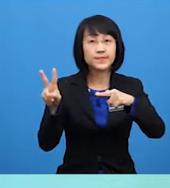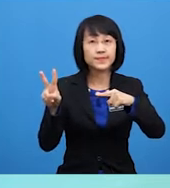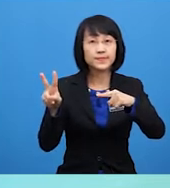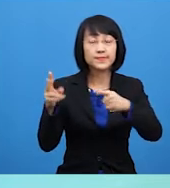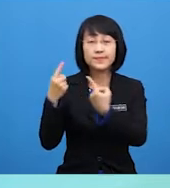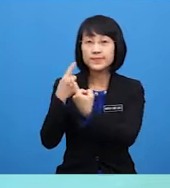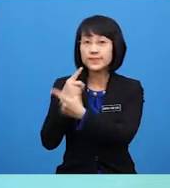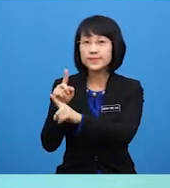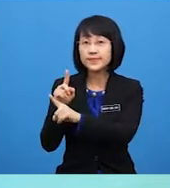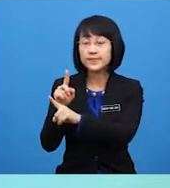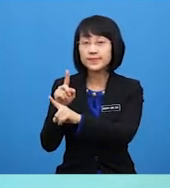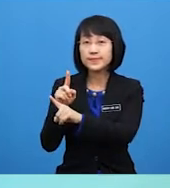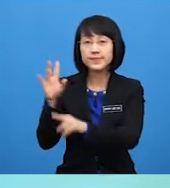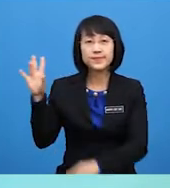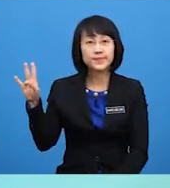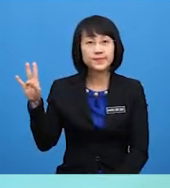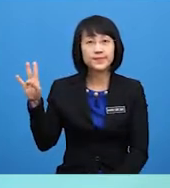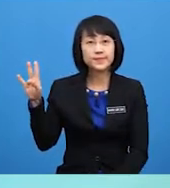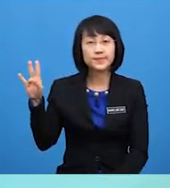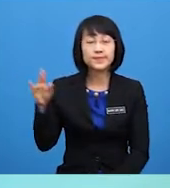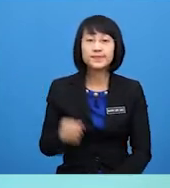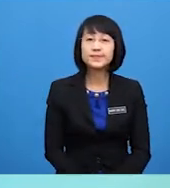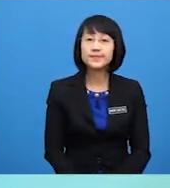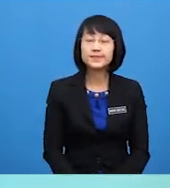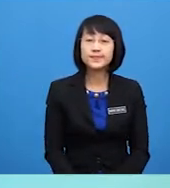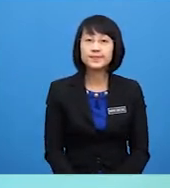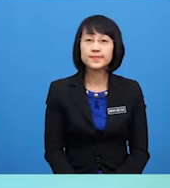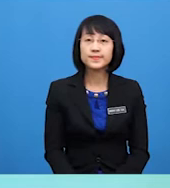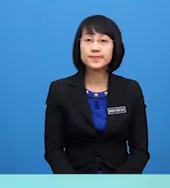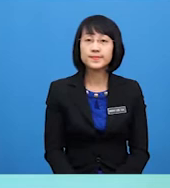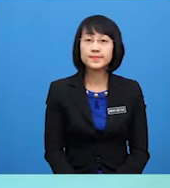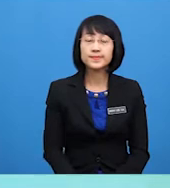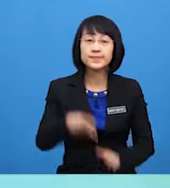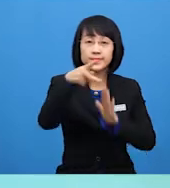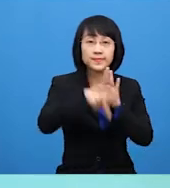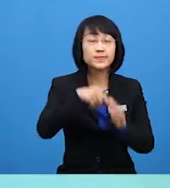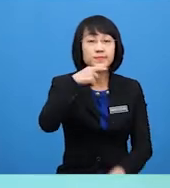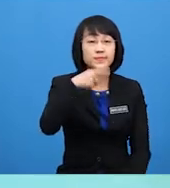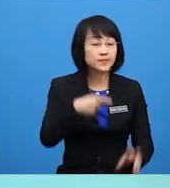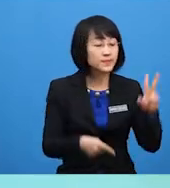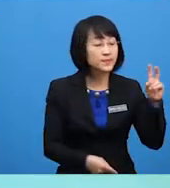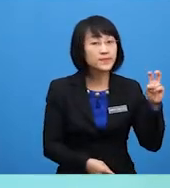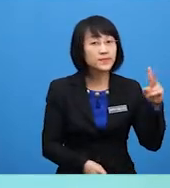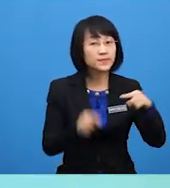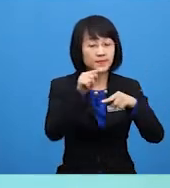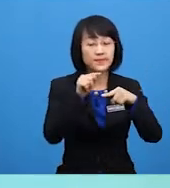14/2, jawapannya adalah 7, manakala penyebut